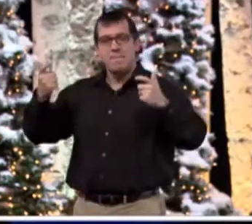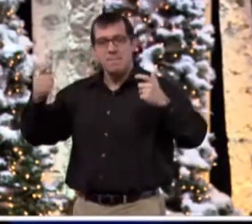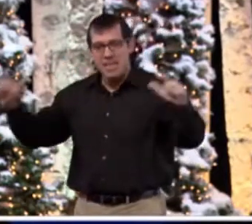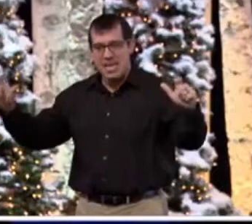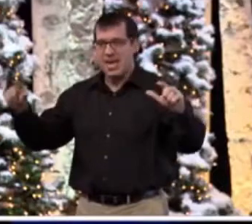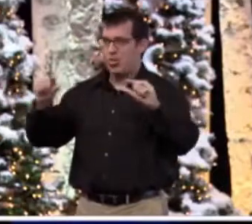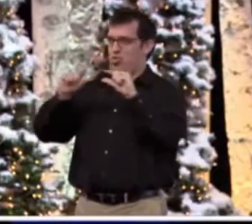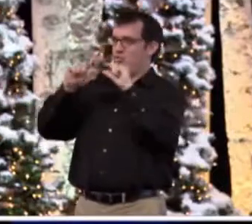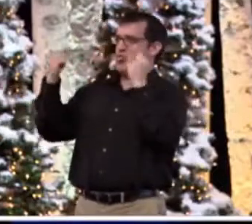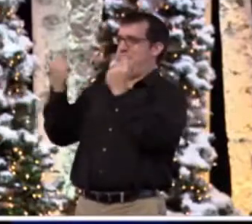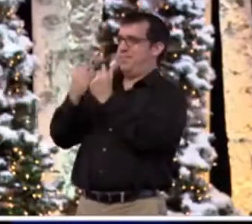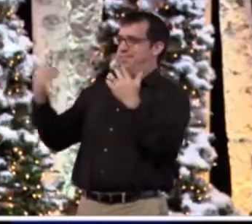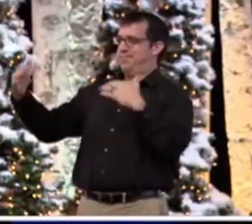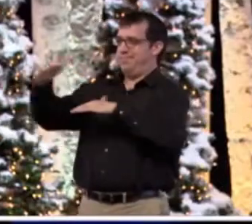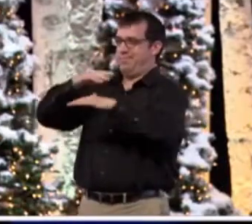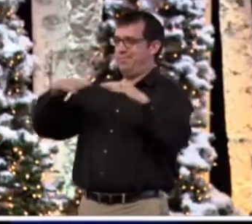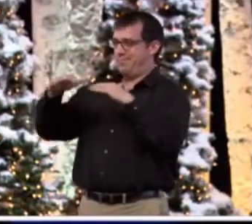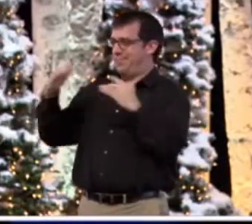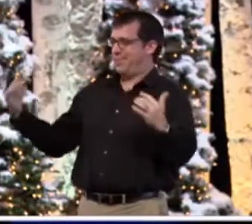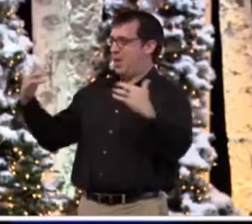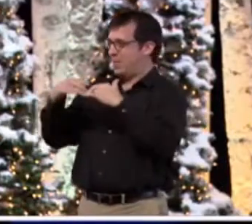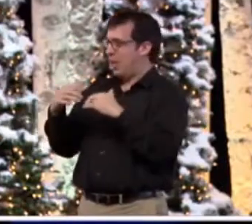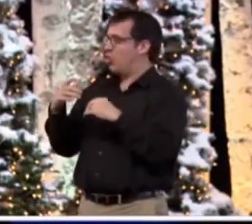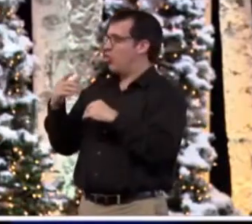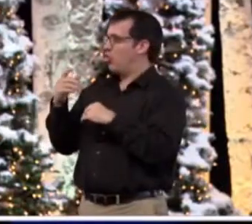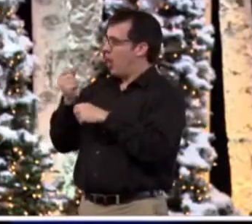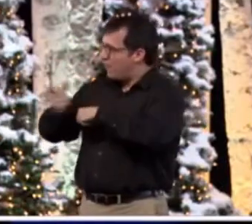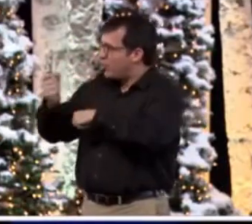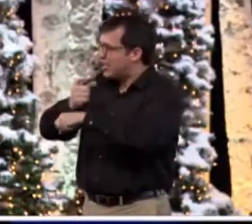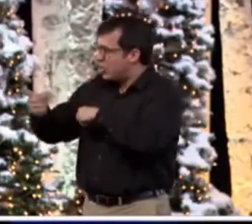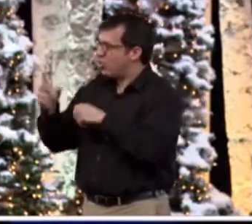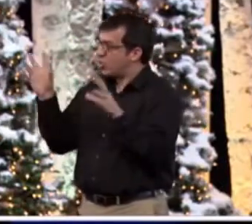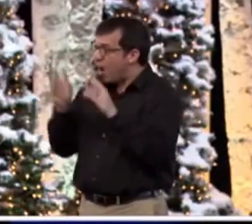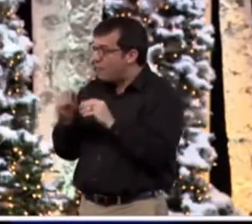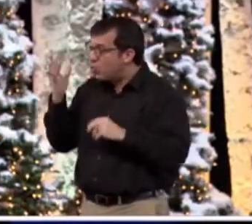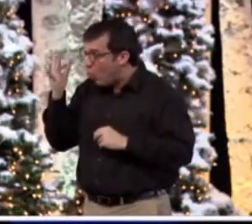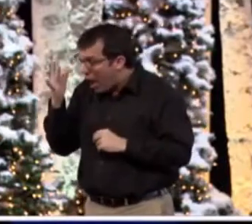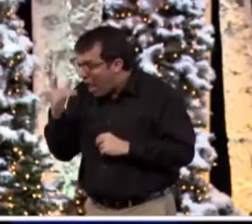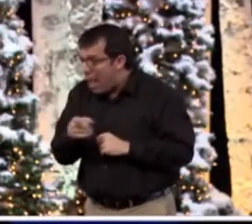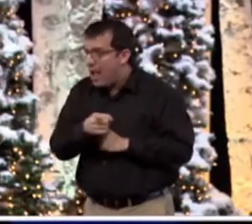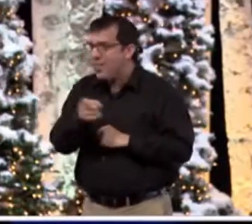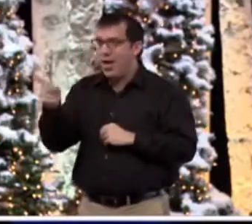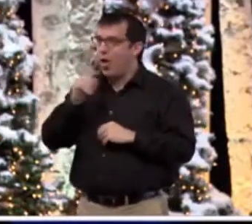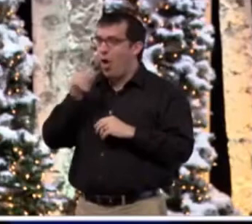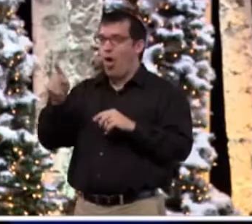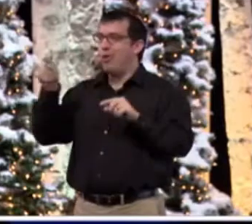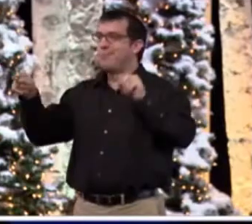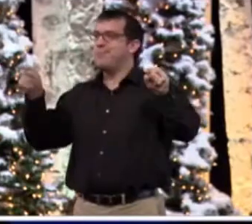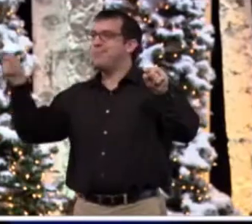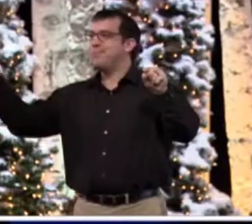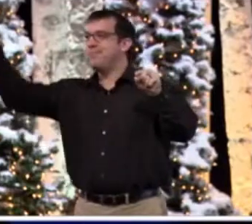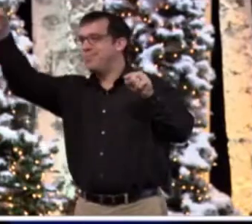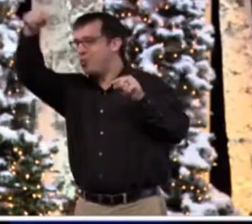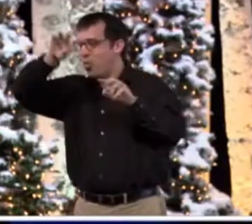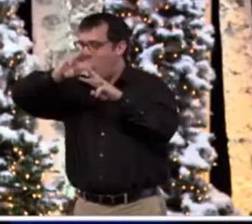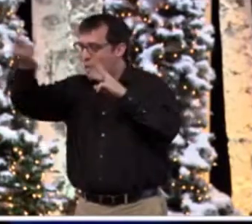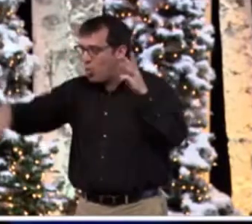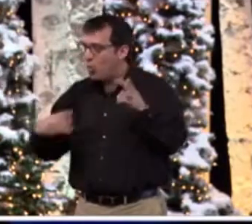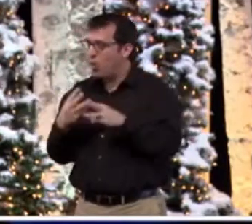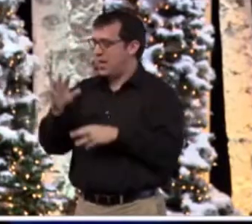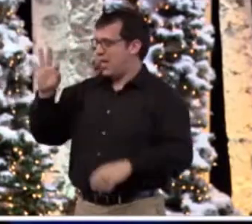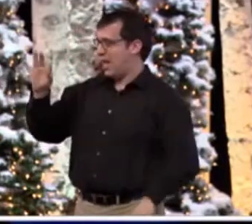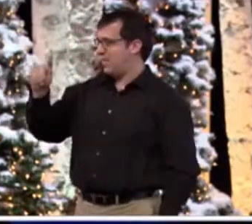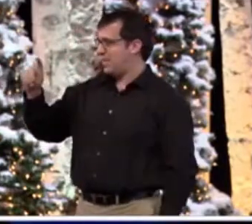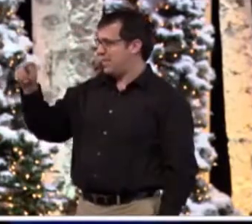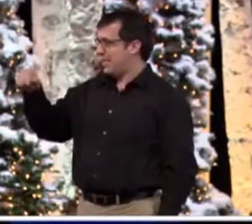तिनीहरू वास्तवमै संसारका सबै भागमा छरिएर रहेका छन्। तर फिनिशिङ द टास्क 1600 विभिन्न